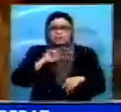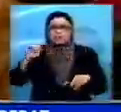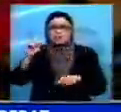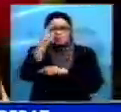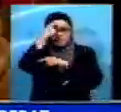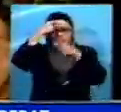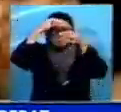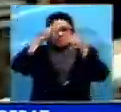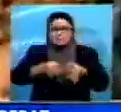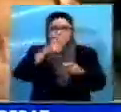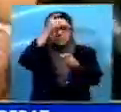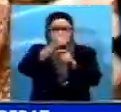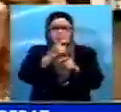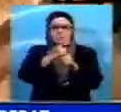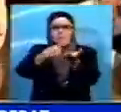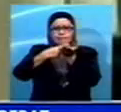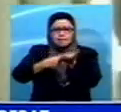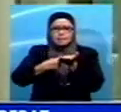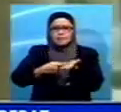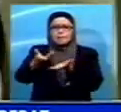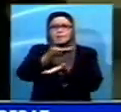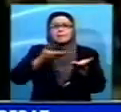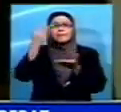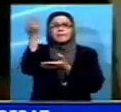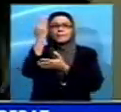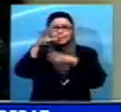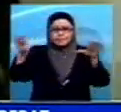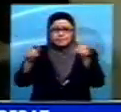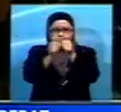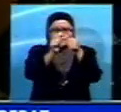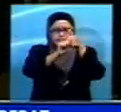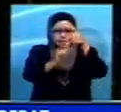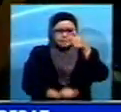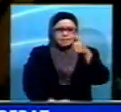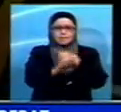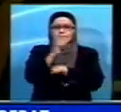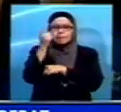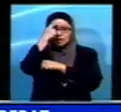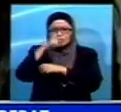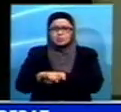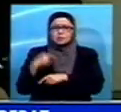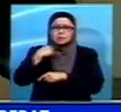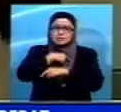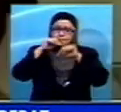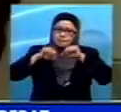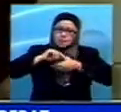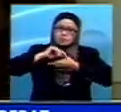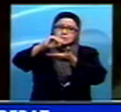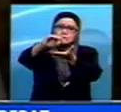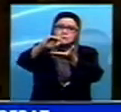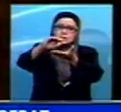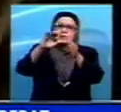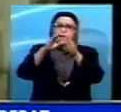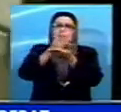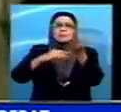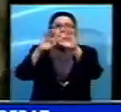perbincangan yang sentiasa ke buat bersama dengannya tanpa saja tanpa selain dapat kita sampaikan kepada pihak